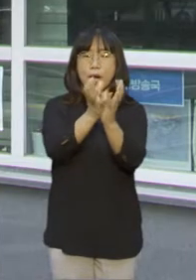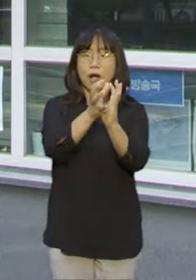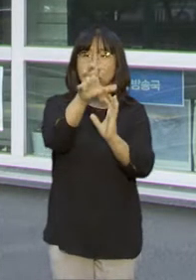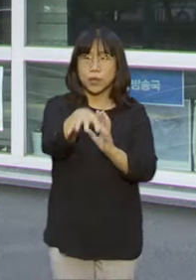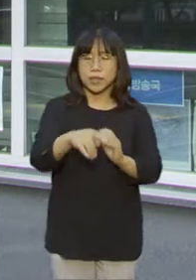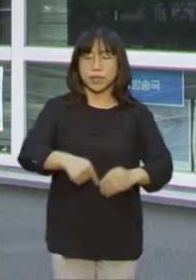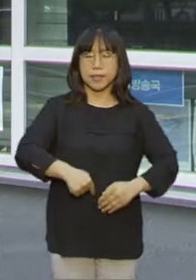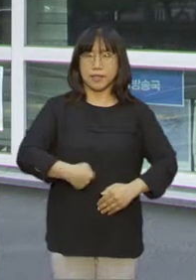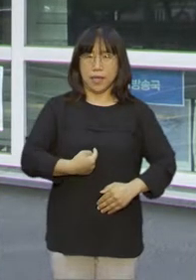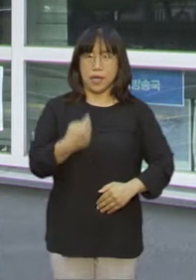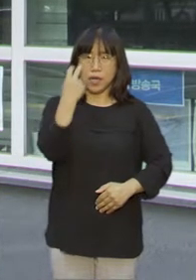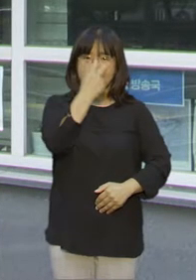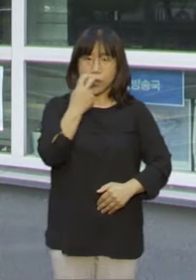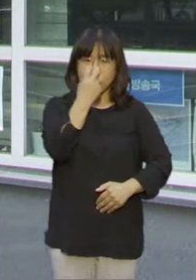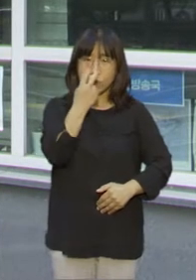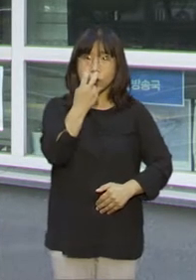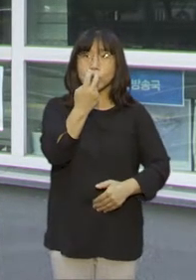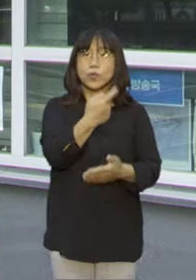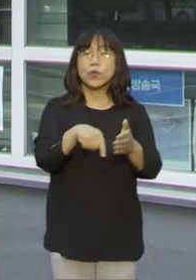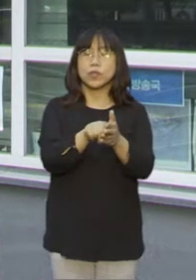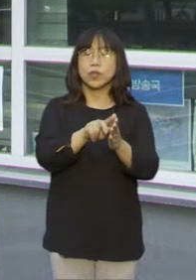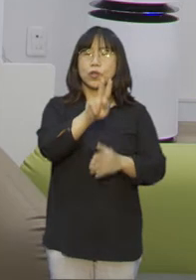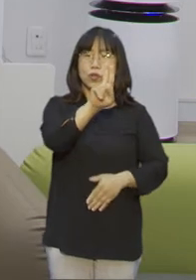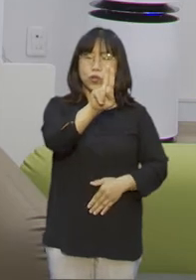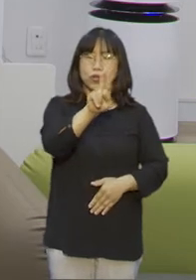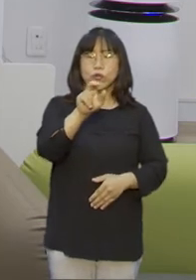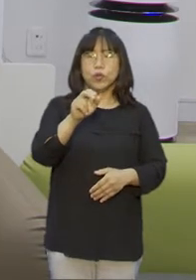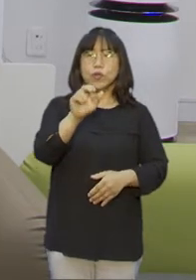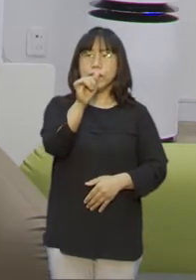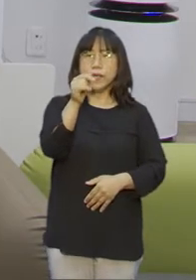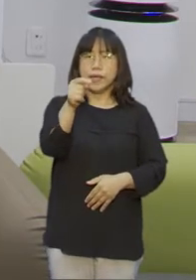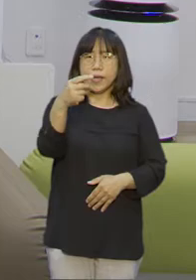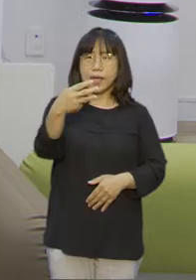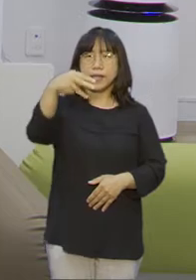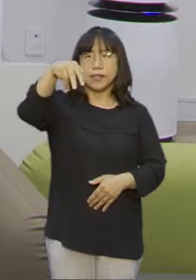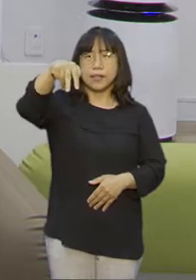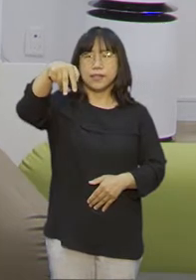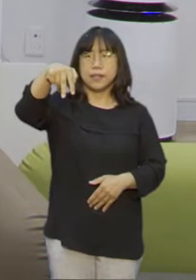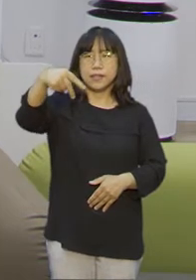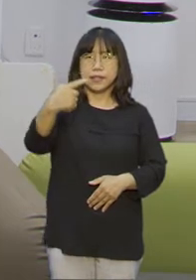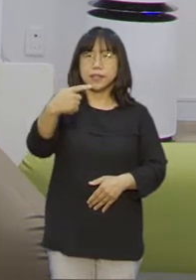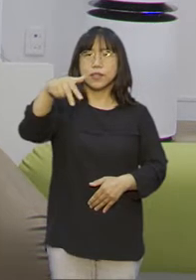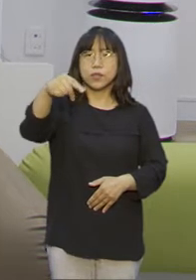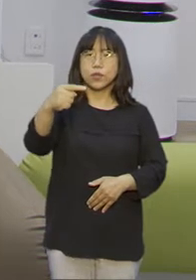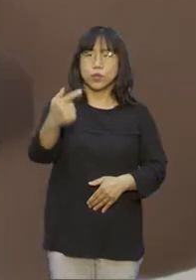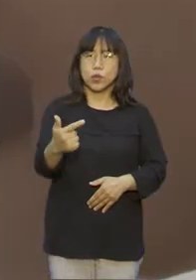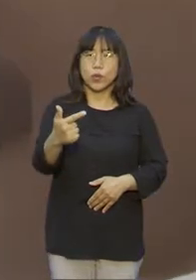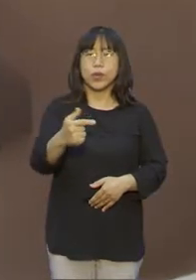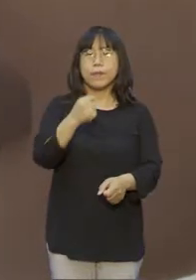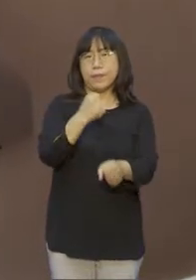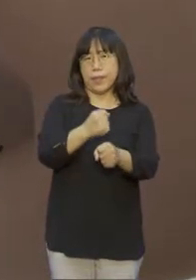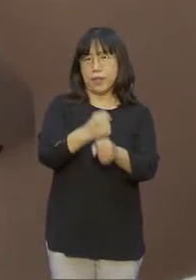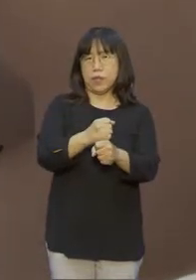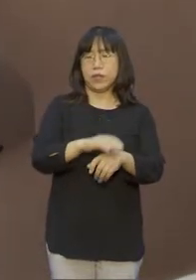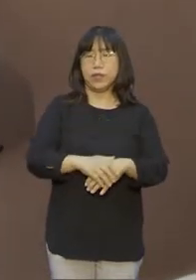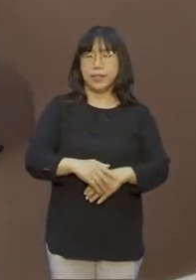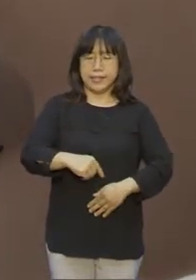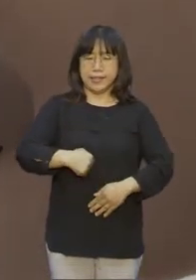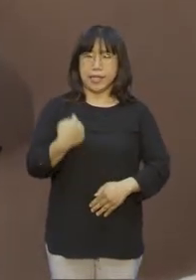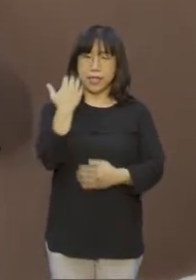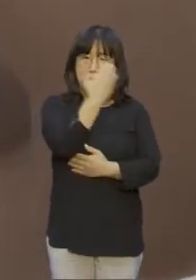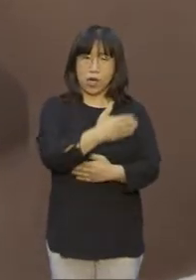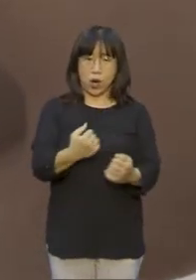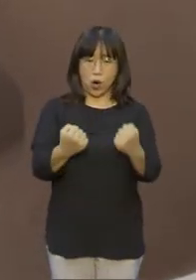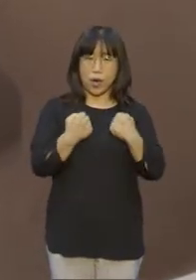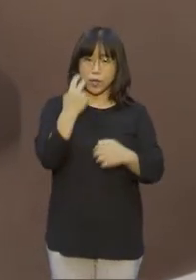방화보건지소에서는 자가건강관리 시스템인 U-Health존을 운영합니다. 대상자가 손가락 정맥으로 본인 인증을 한